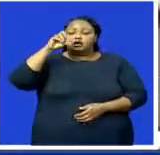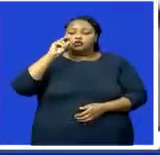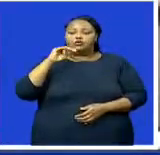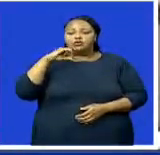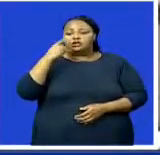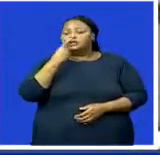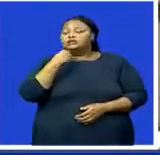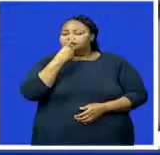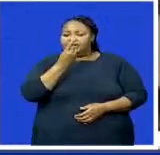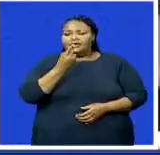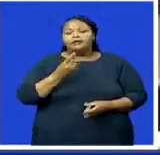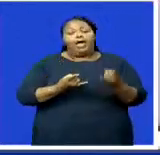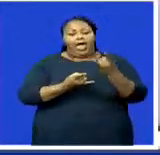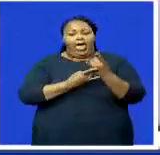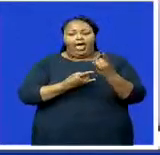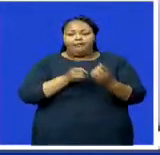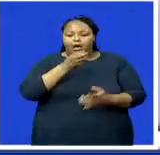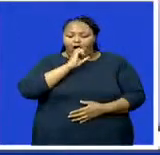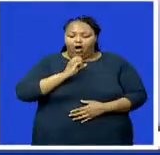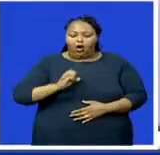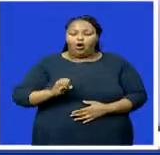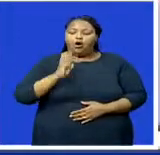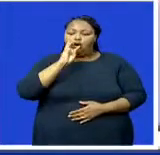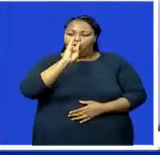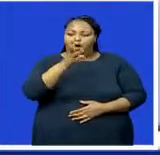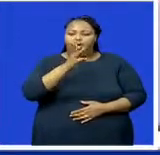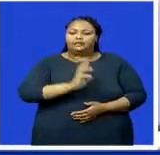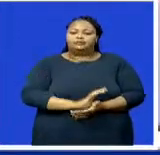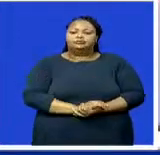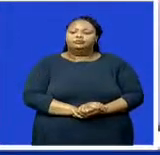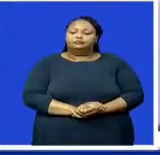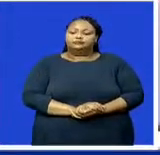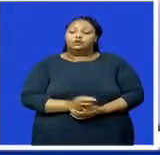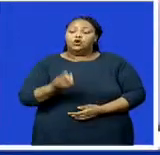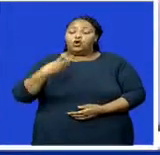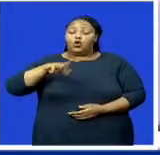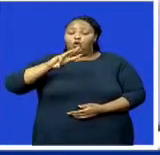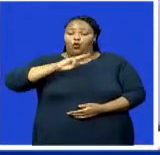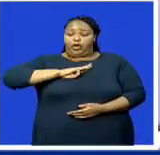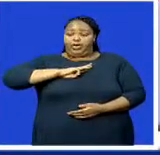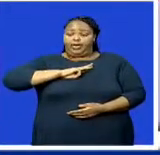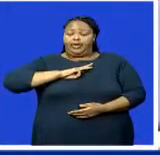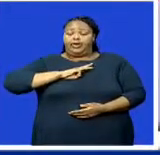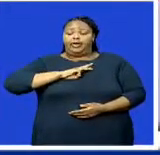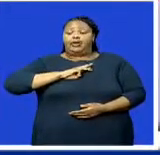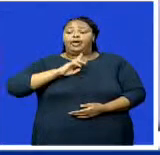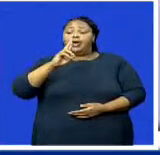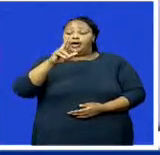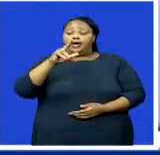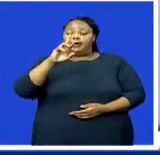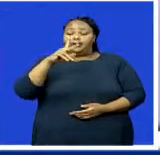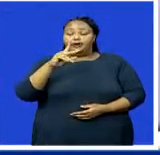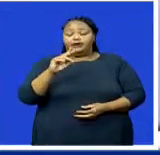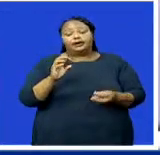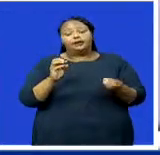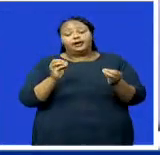khona. Nathi ke ngalokunjalo sibonile ukuthi siyi-society akusho ukuthi sinako